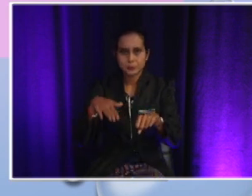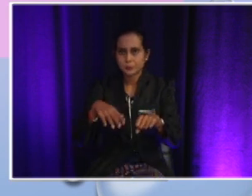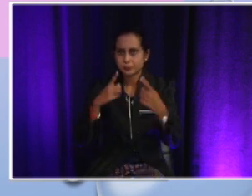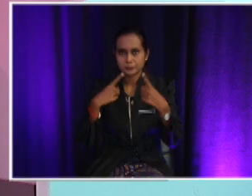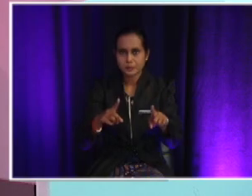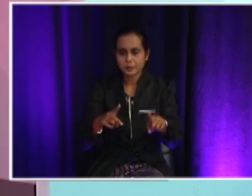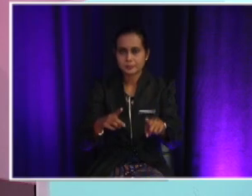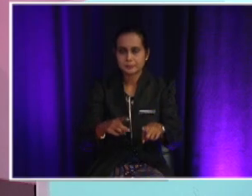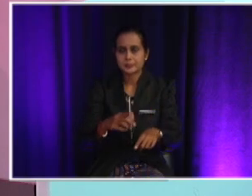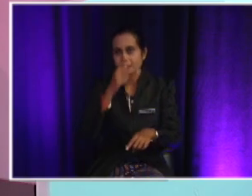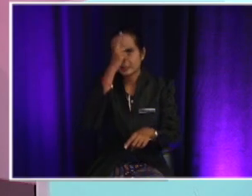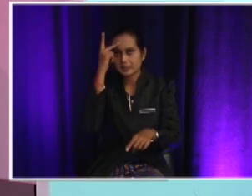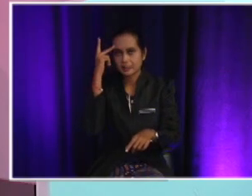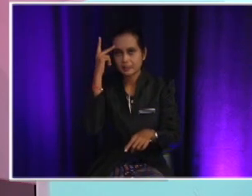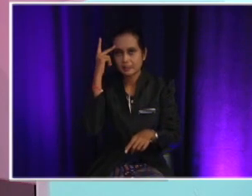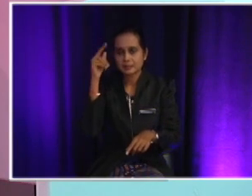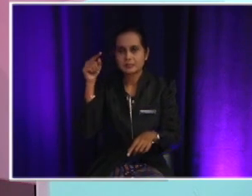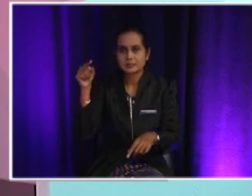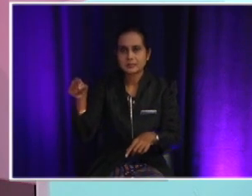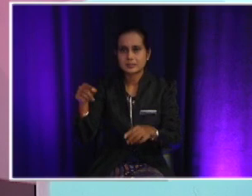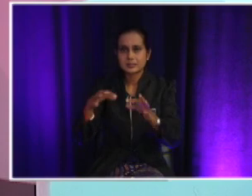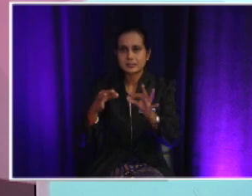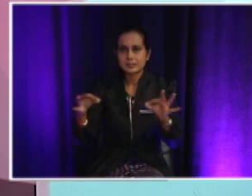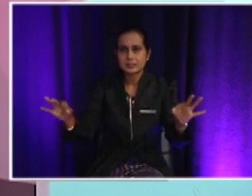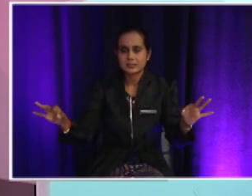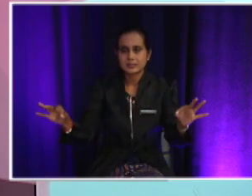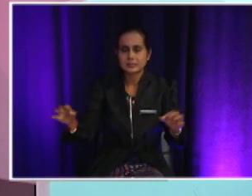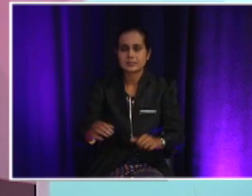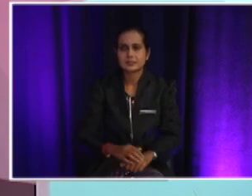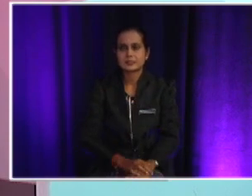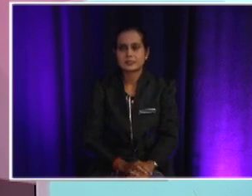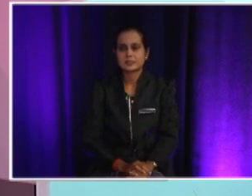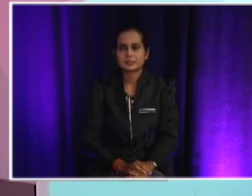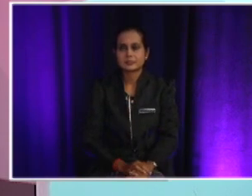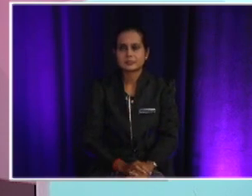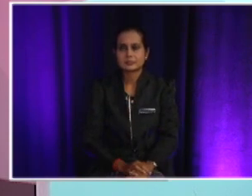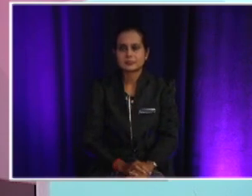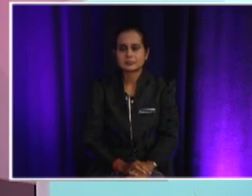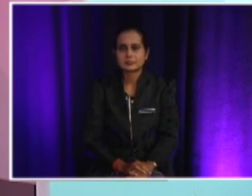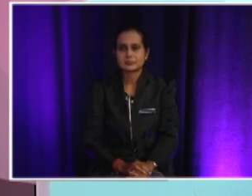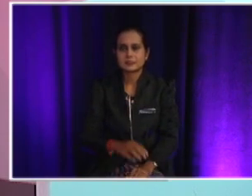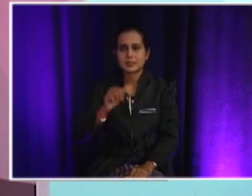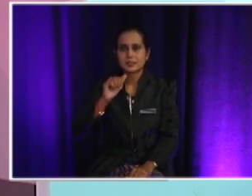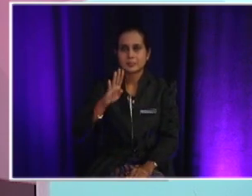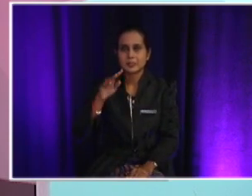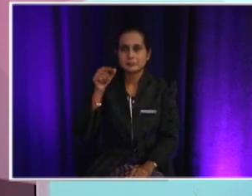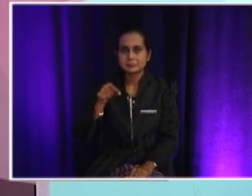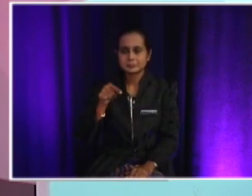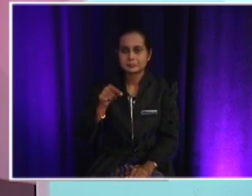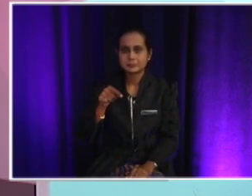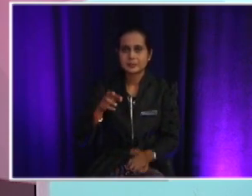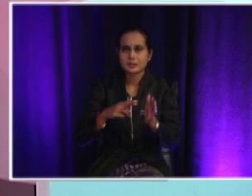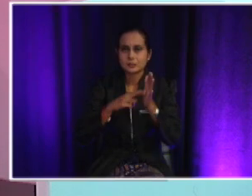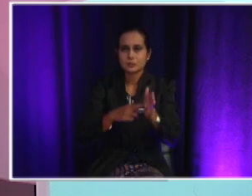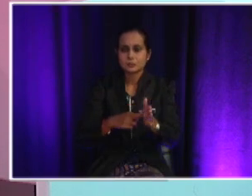kedua ni belum lagi menjawab sebab dia bagi kenyataan yang ini dulu. Okey. Okey. AB di sini, okey, kita rujuk